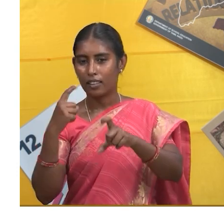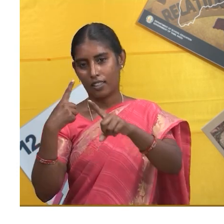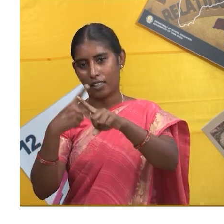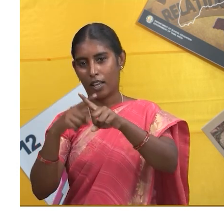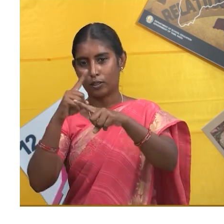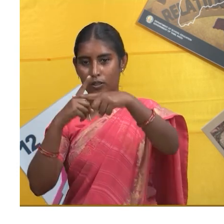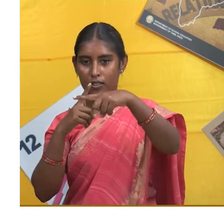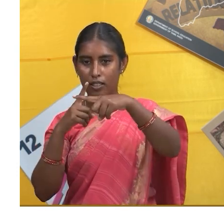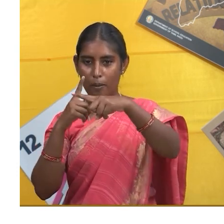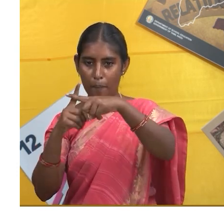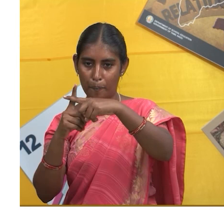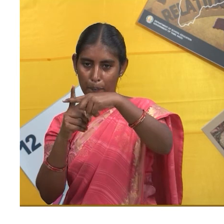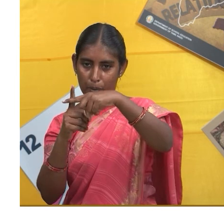வேல் கேடி